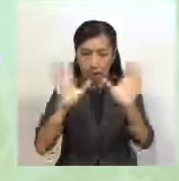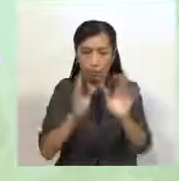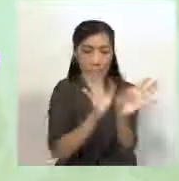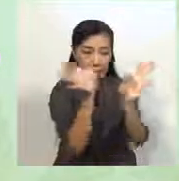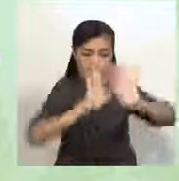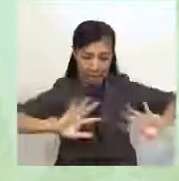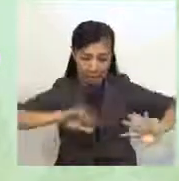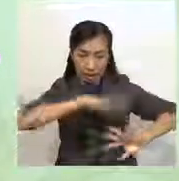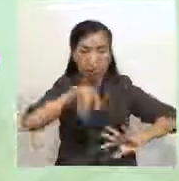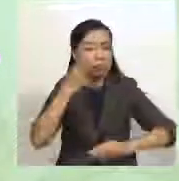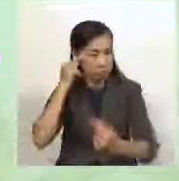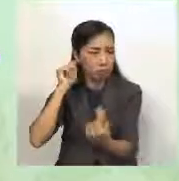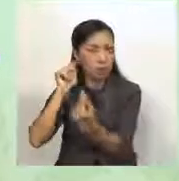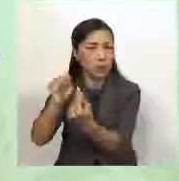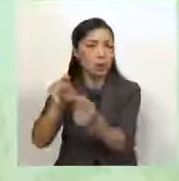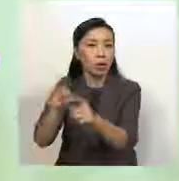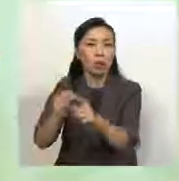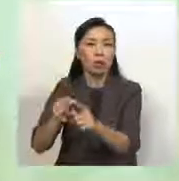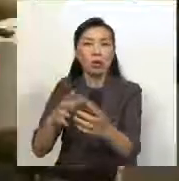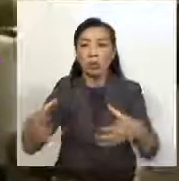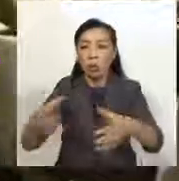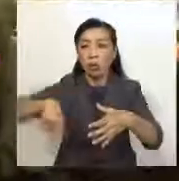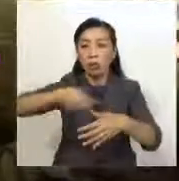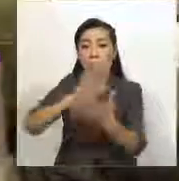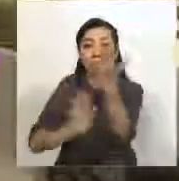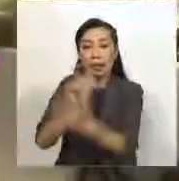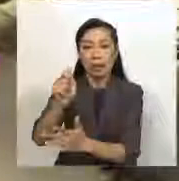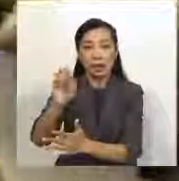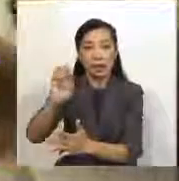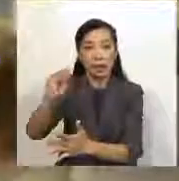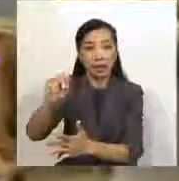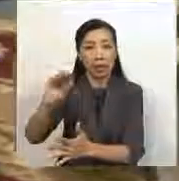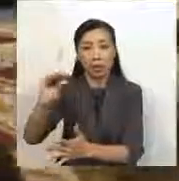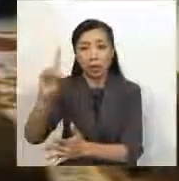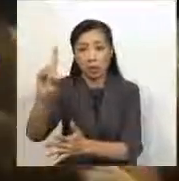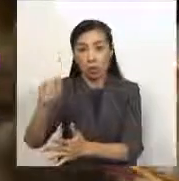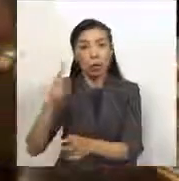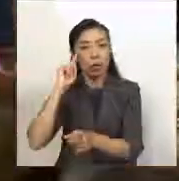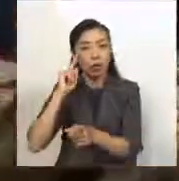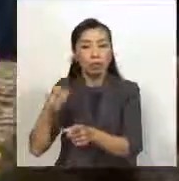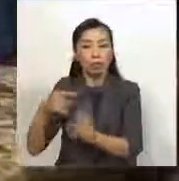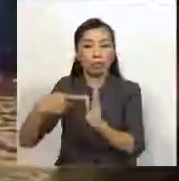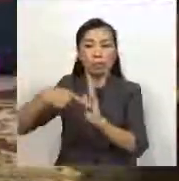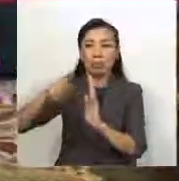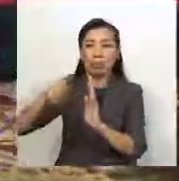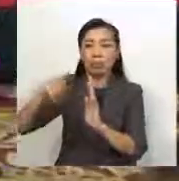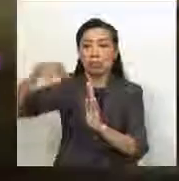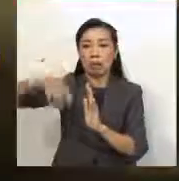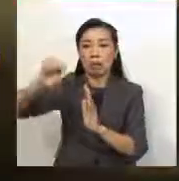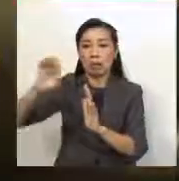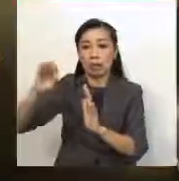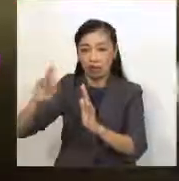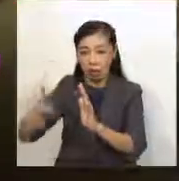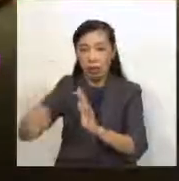เซียนให้ความสำคัญกับภูมิภาคอินโดแปซิฟิกภายใต้มุมมองอาเซียน Outlook on Indo-Pacific เป็นแนวทางดำเนินความสัม